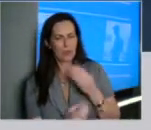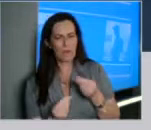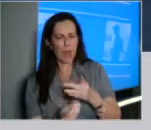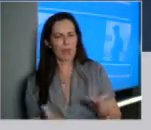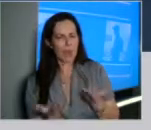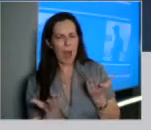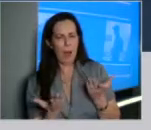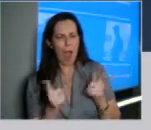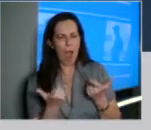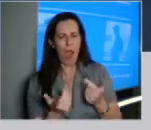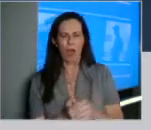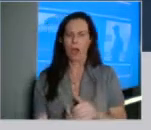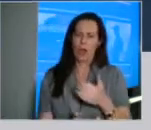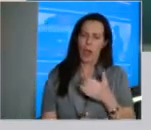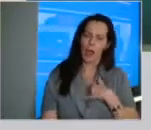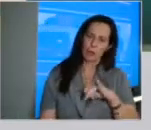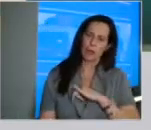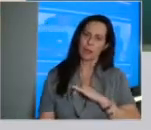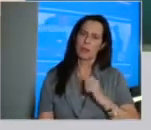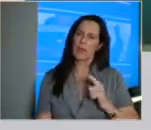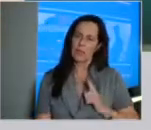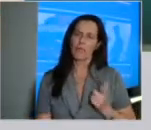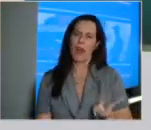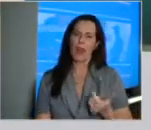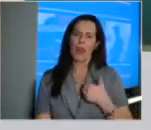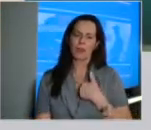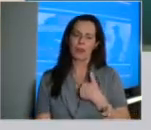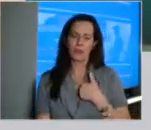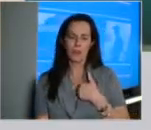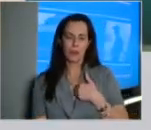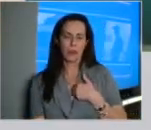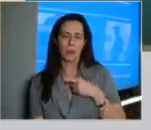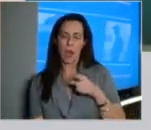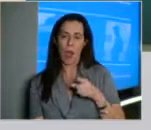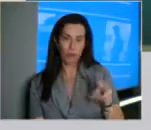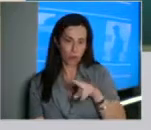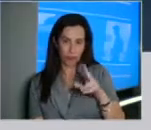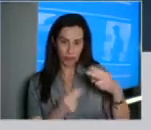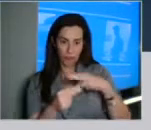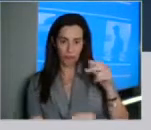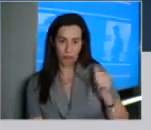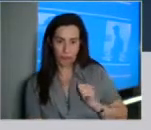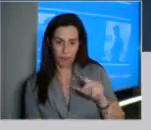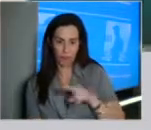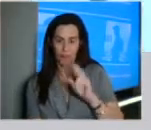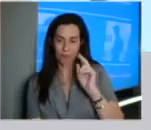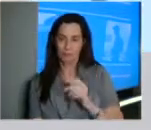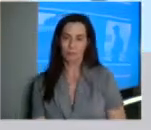כזה? אני מתעניין בצבא. אני כאילו... אתם עתידים להתגייס בקרוב, ממש בקרוב.